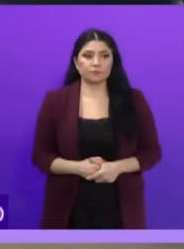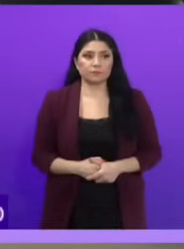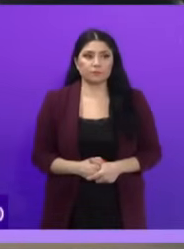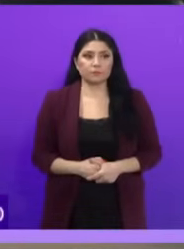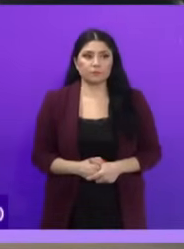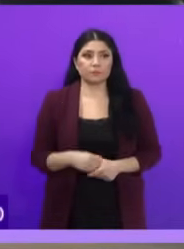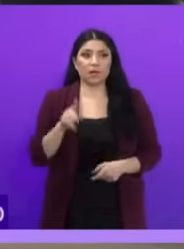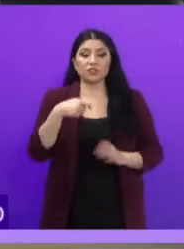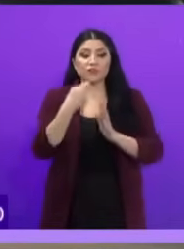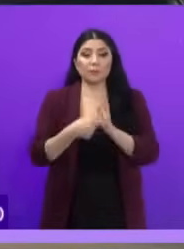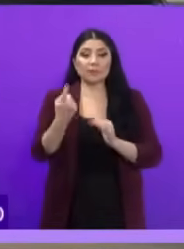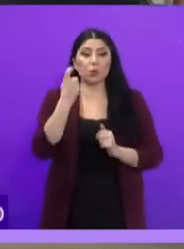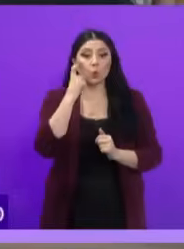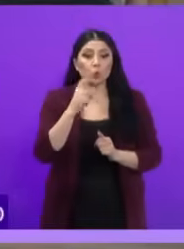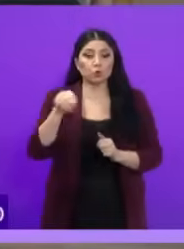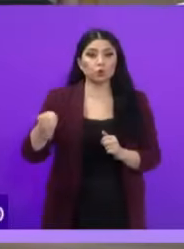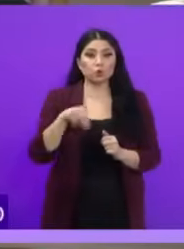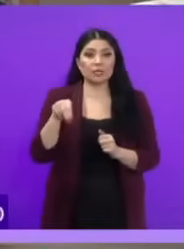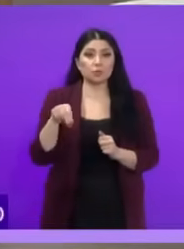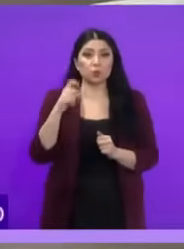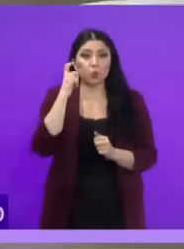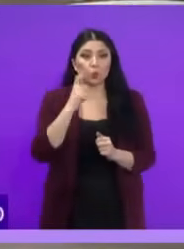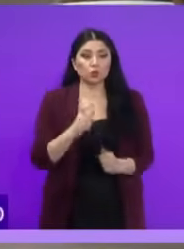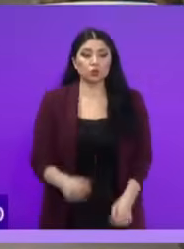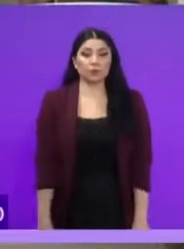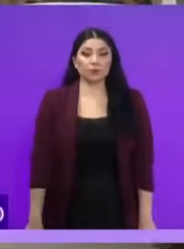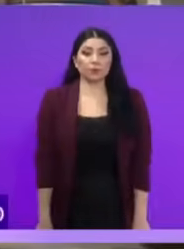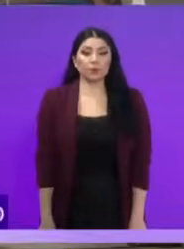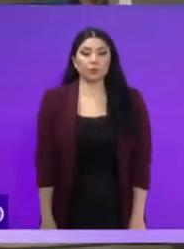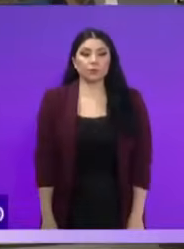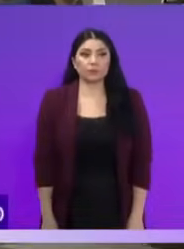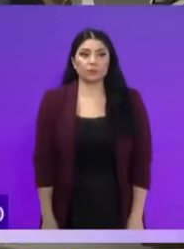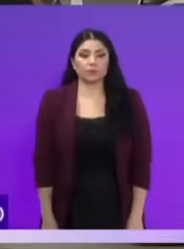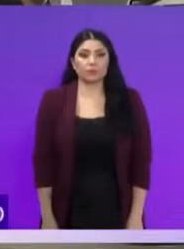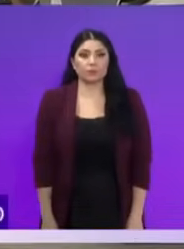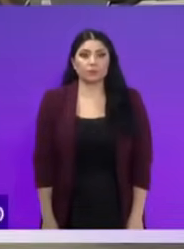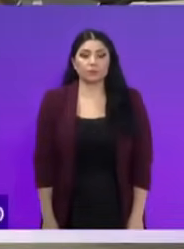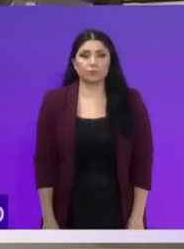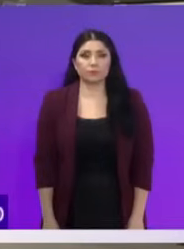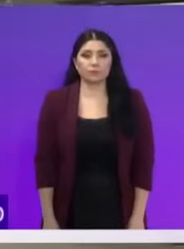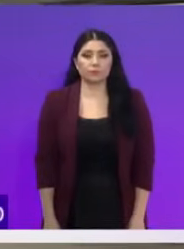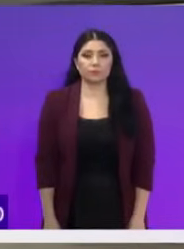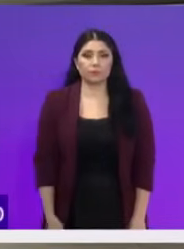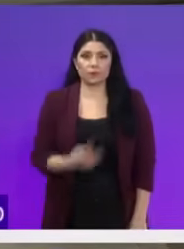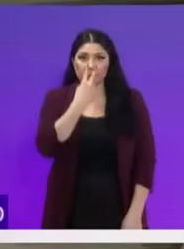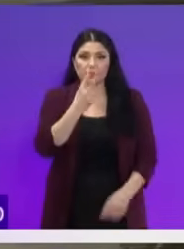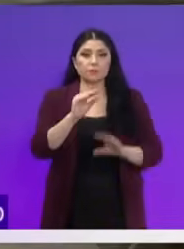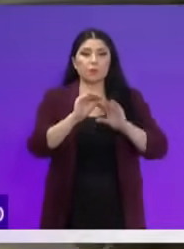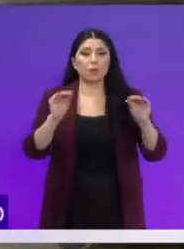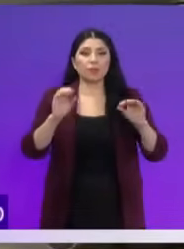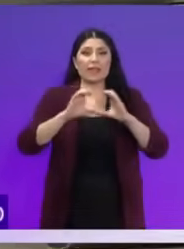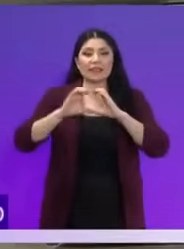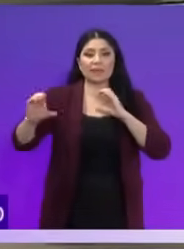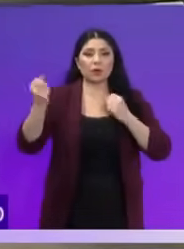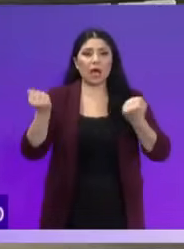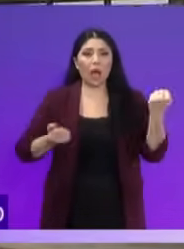din Cluj-Napoca, sunt din județul Cluj, de altfel. Vedem, sunt mai multe camioane, tiruri